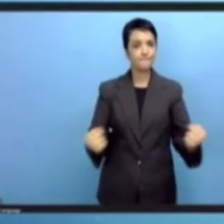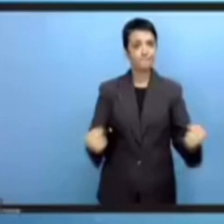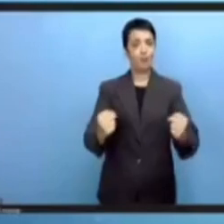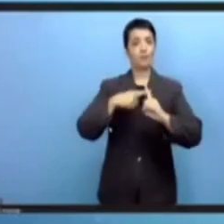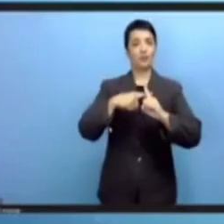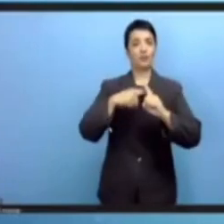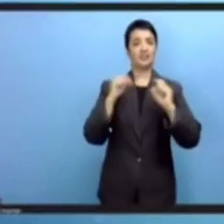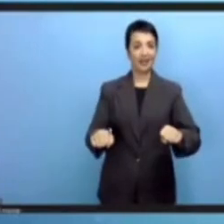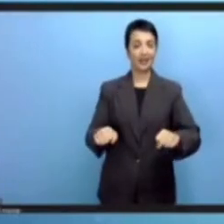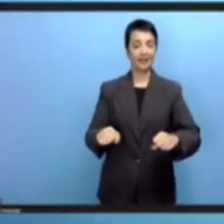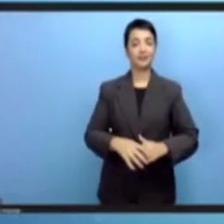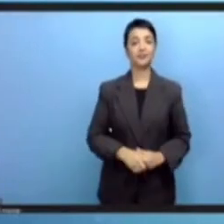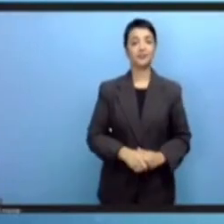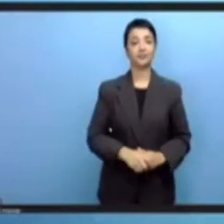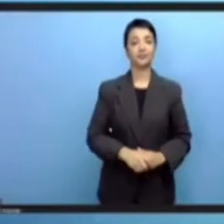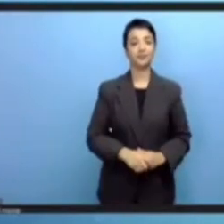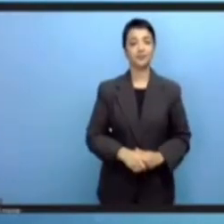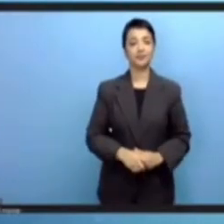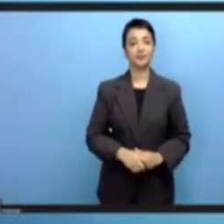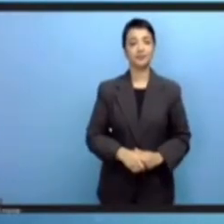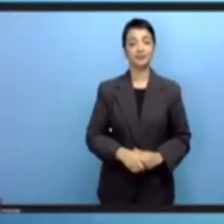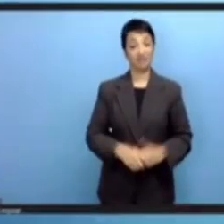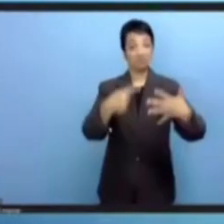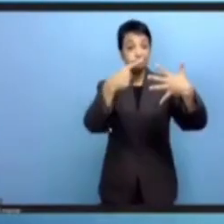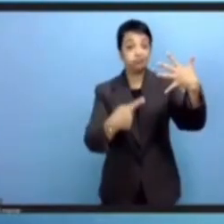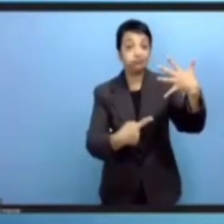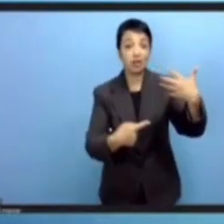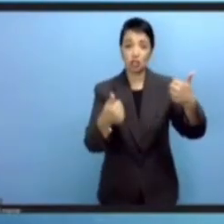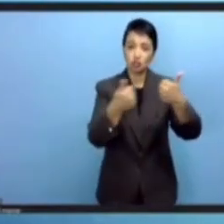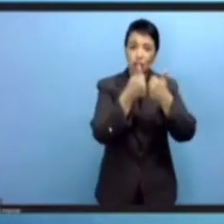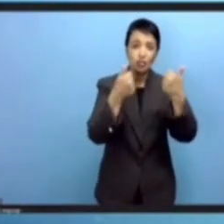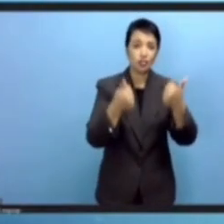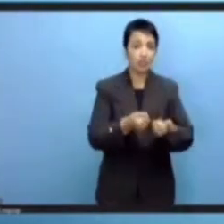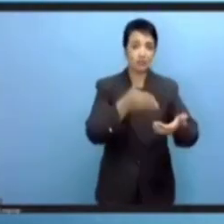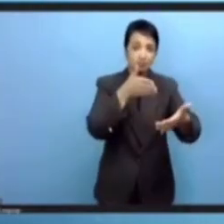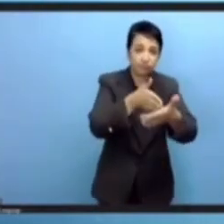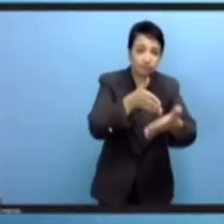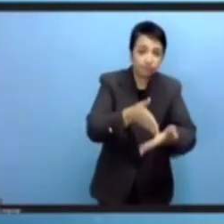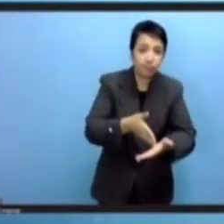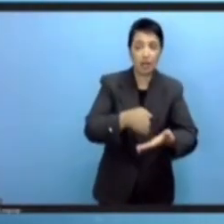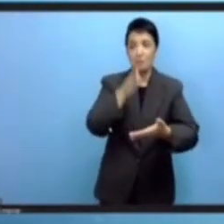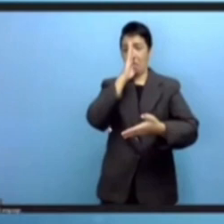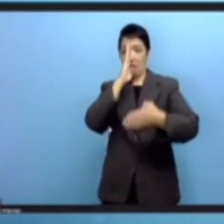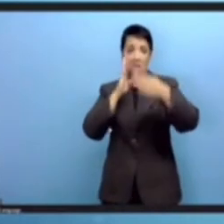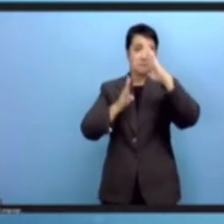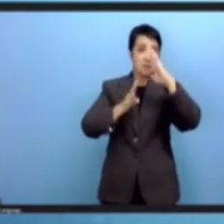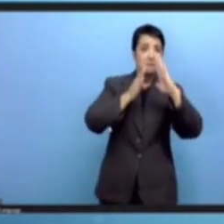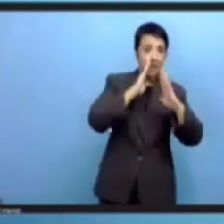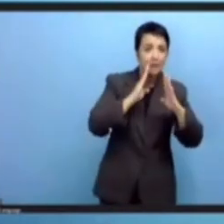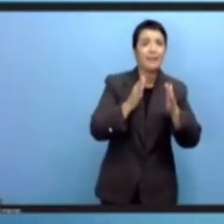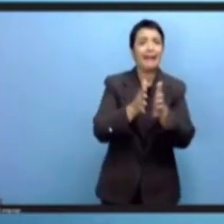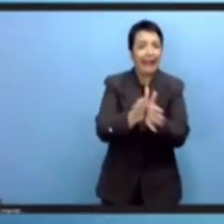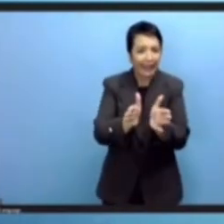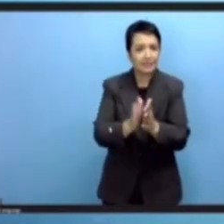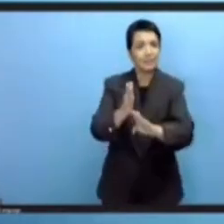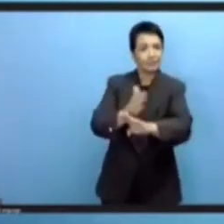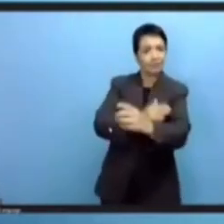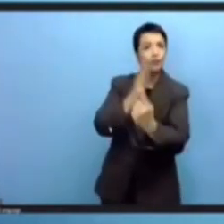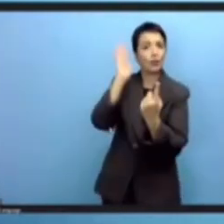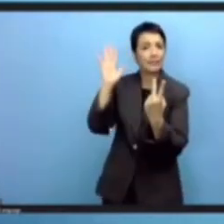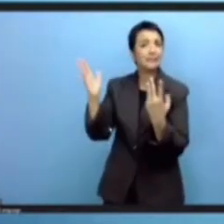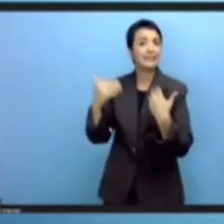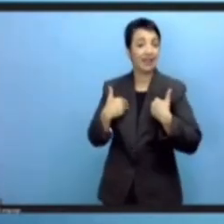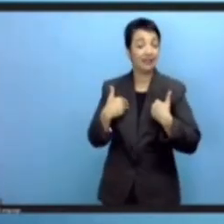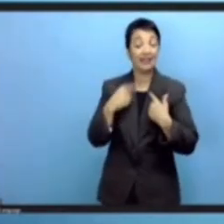dans les années à venir. Les défis sont nombreux. Les orateurs qui se sont exprimés avant moi ont décrit